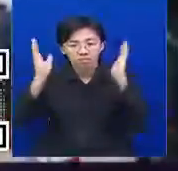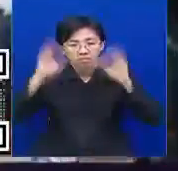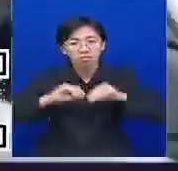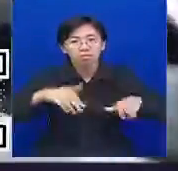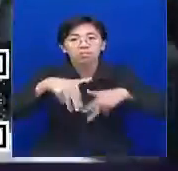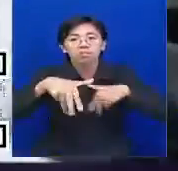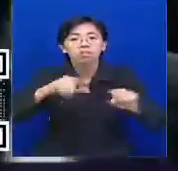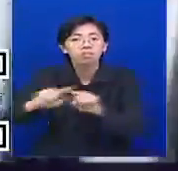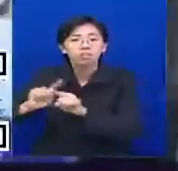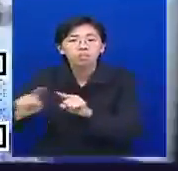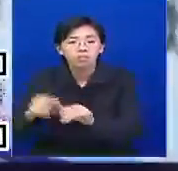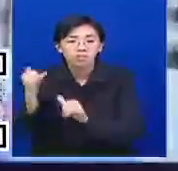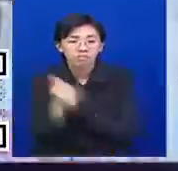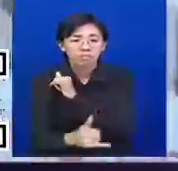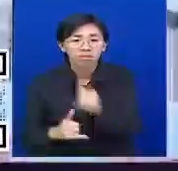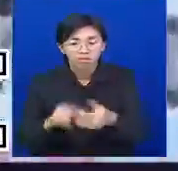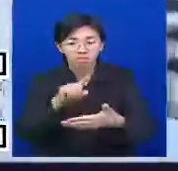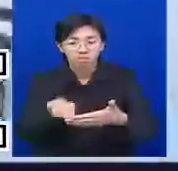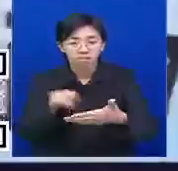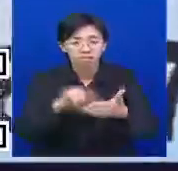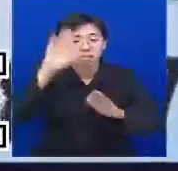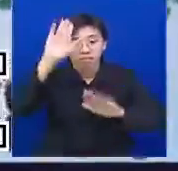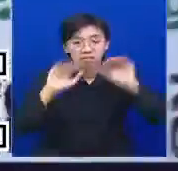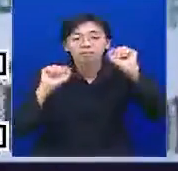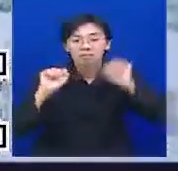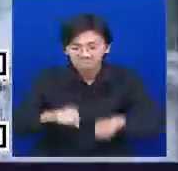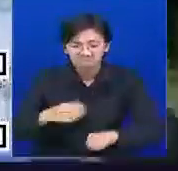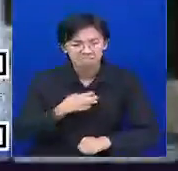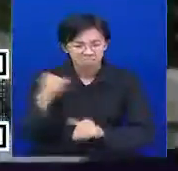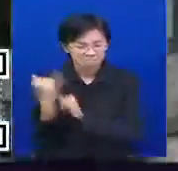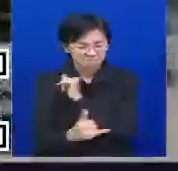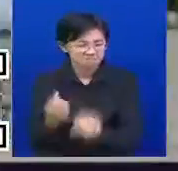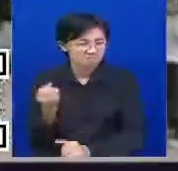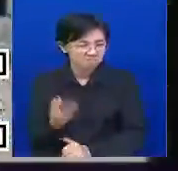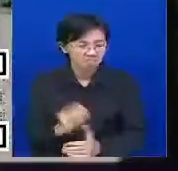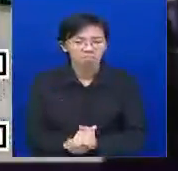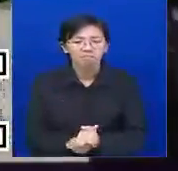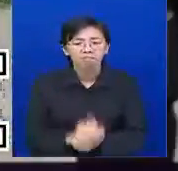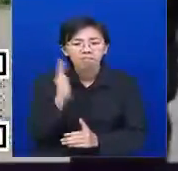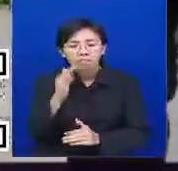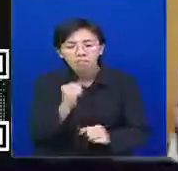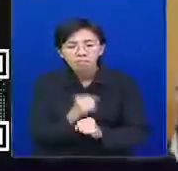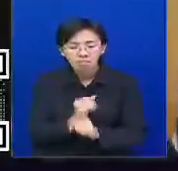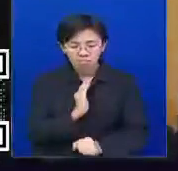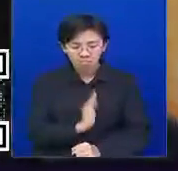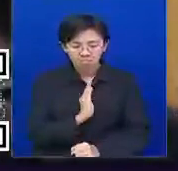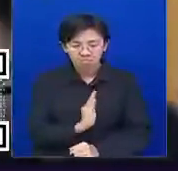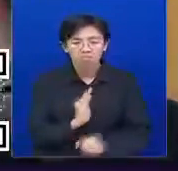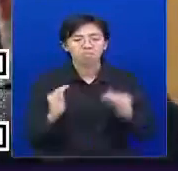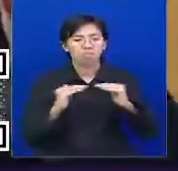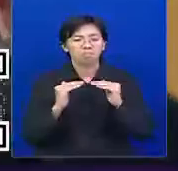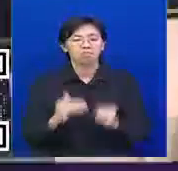กระดับออกมาใช้สิทธิ์ออกเสียงประชามติให้มากที่สุดอย่างมีคุณภาพแล้วก็เป็นไปโดยสุจริตและเที่ยงธรรม